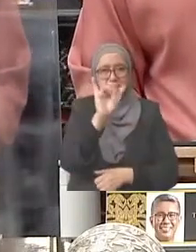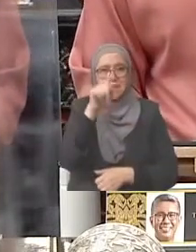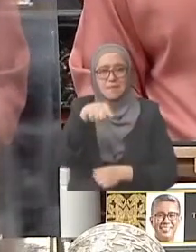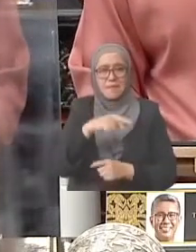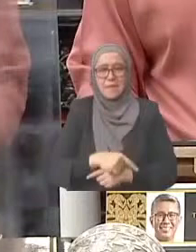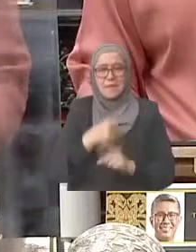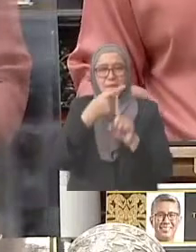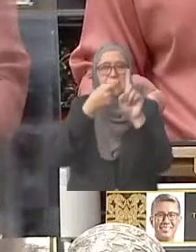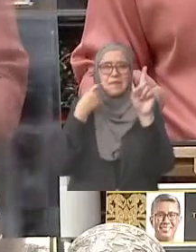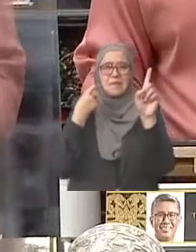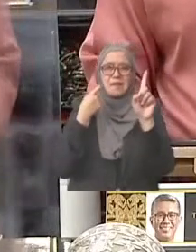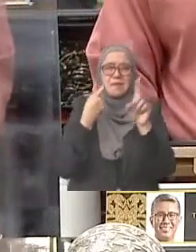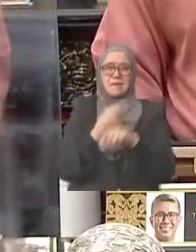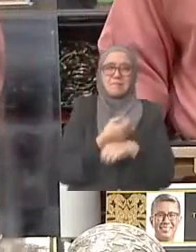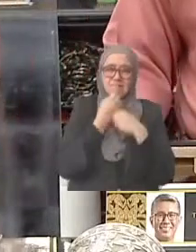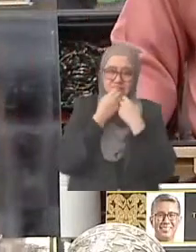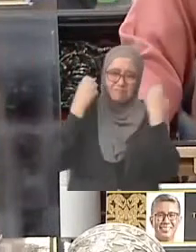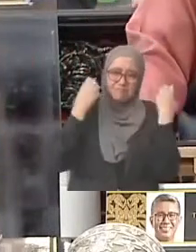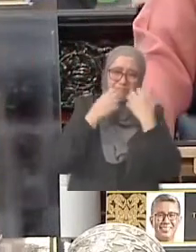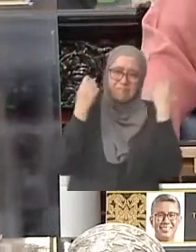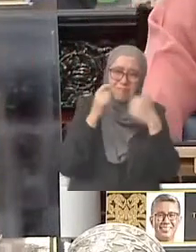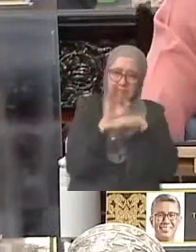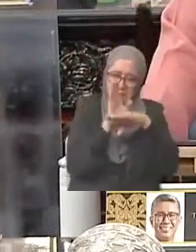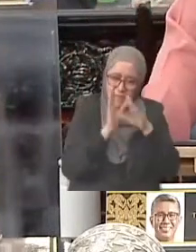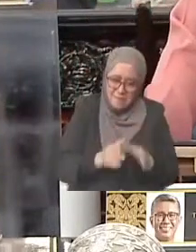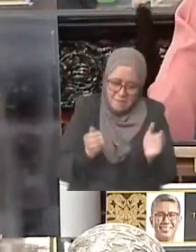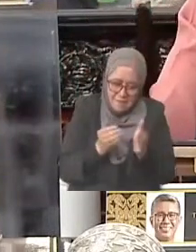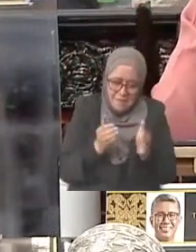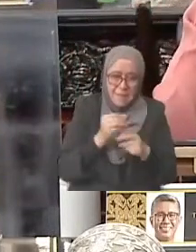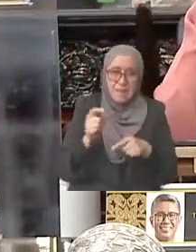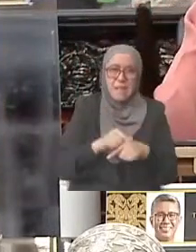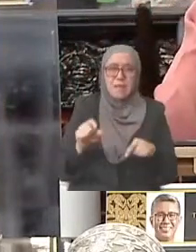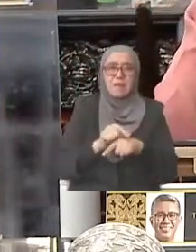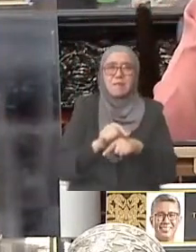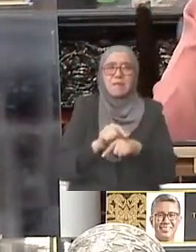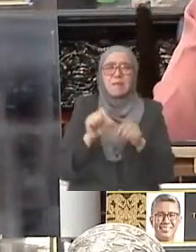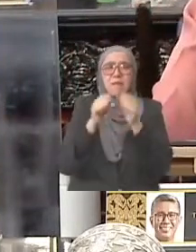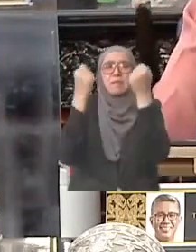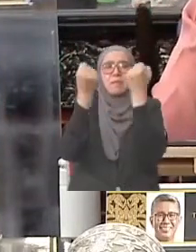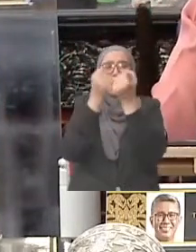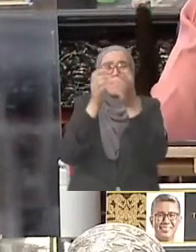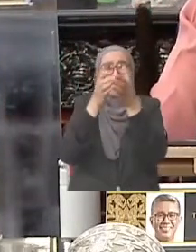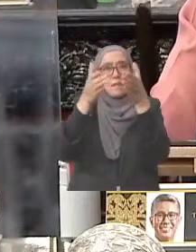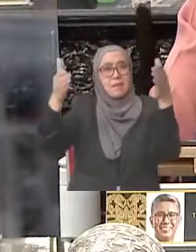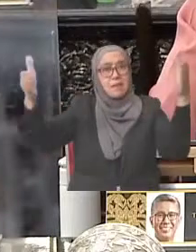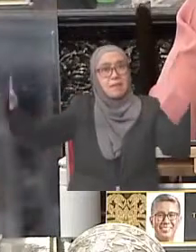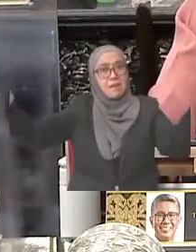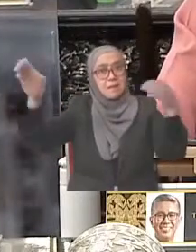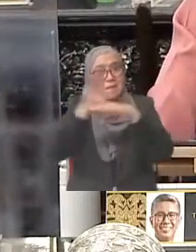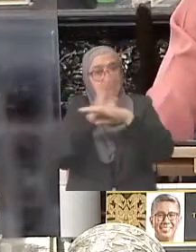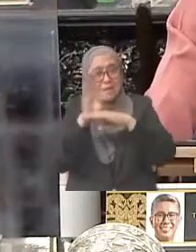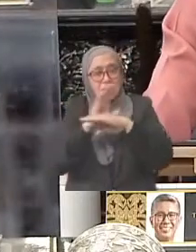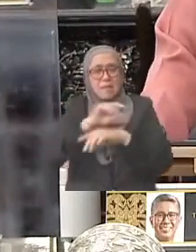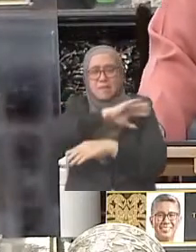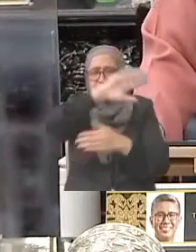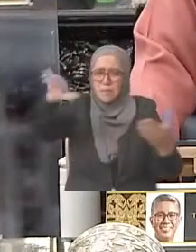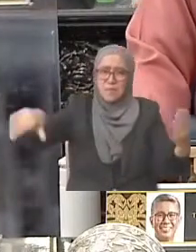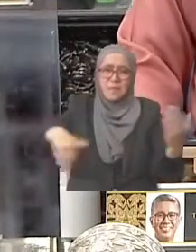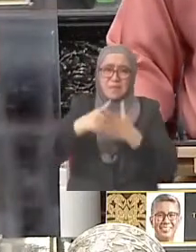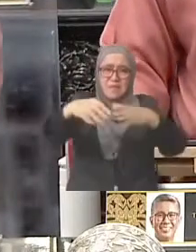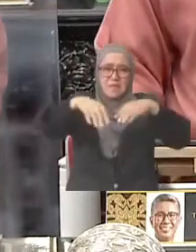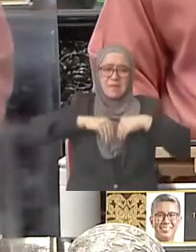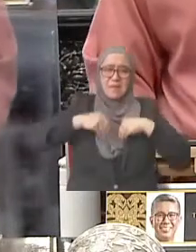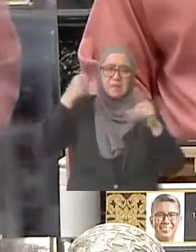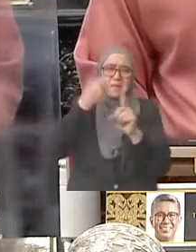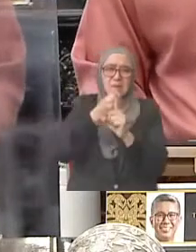daripada secekel penyakit kecil hinggalah sebesar carikan multinasional semua segmen penjagaan melimpah langsung